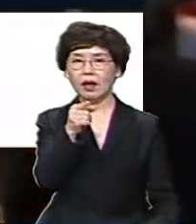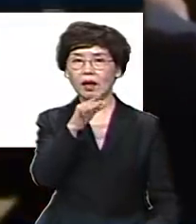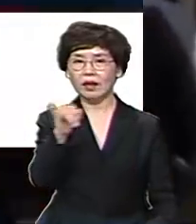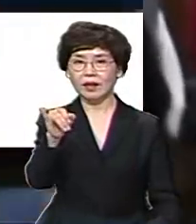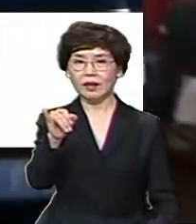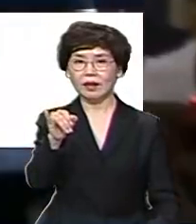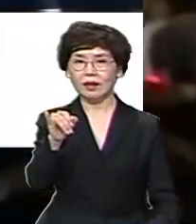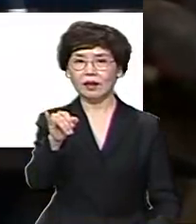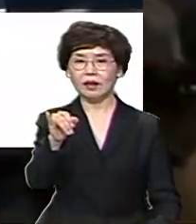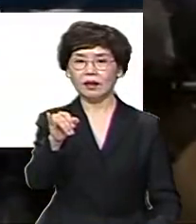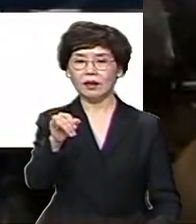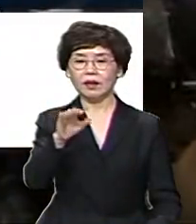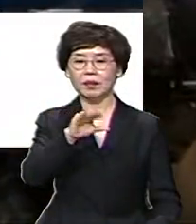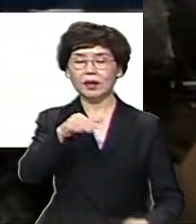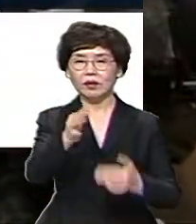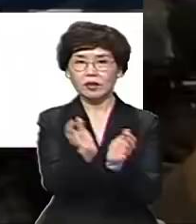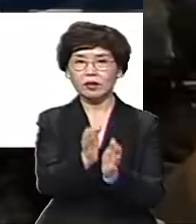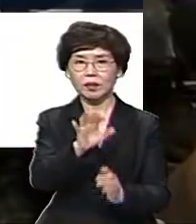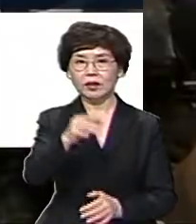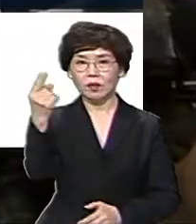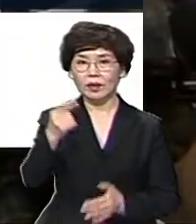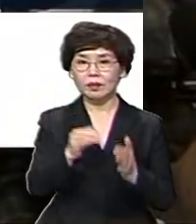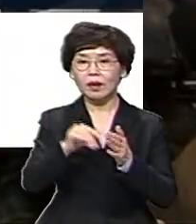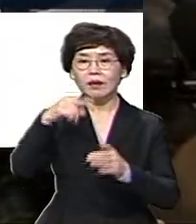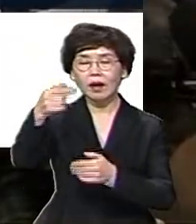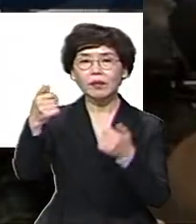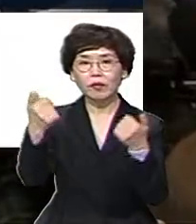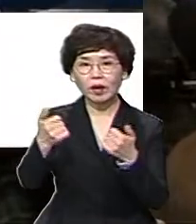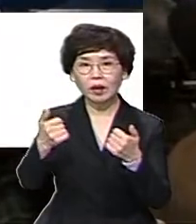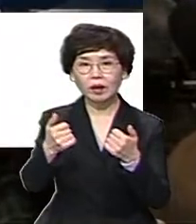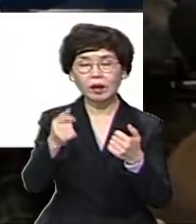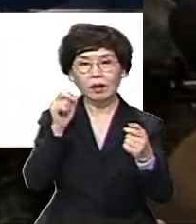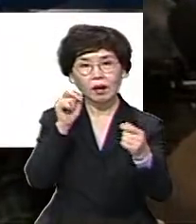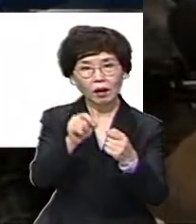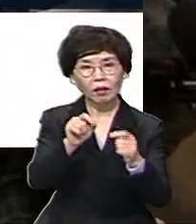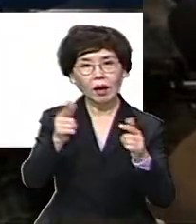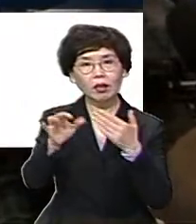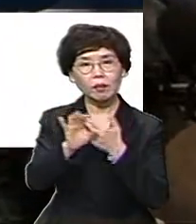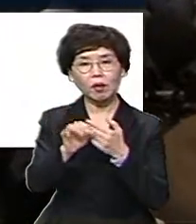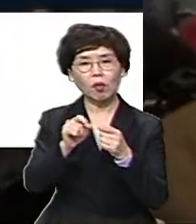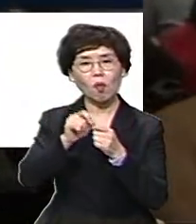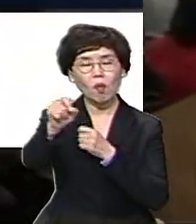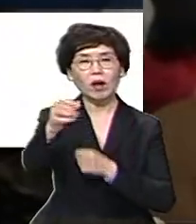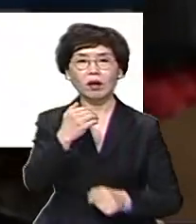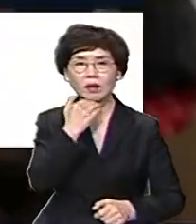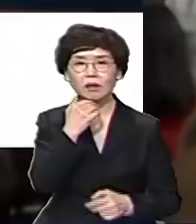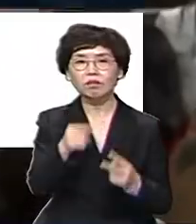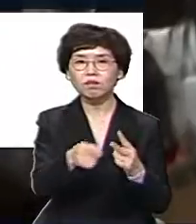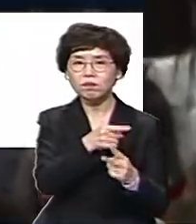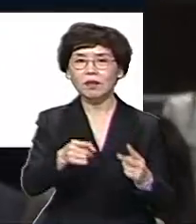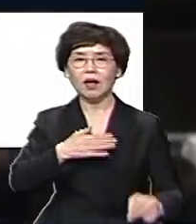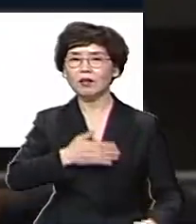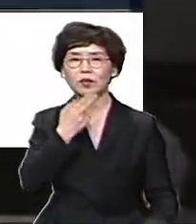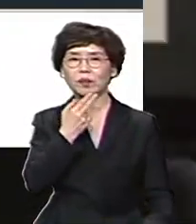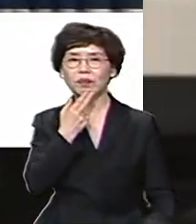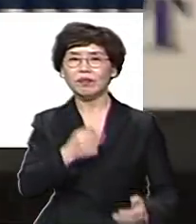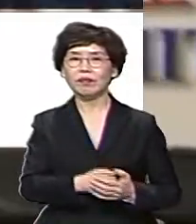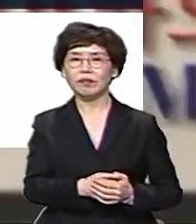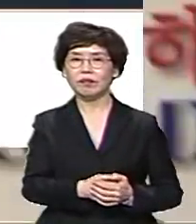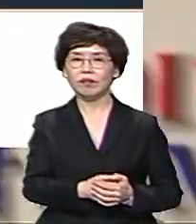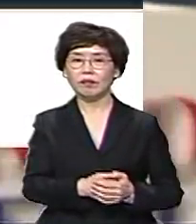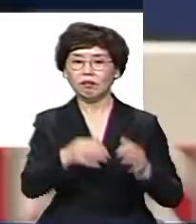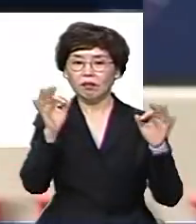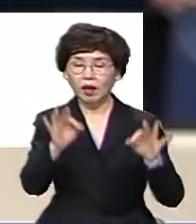3개월 전에 우리가 무역회담을 시작해서 앞으로 많은 좋은 회담을 하고 있고 또 상황은 많이 나아질 겁니다. 네,